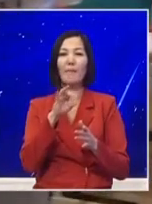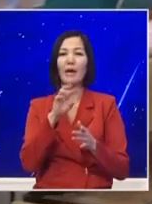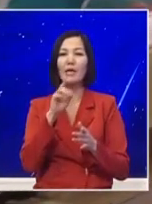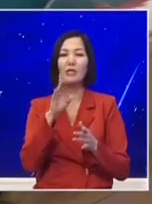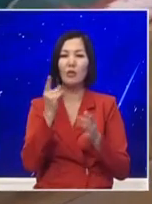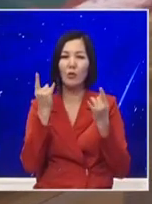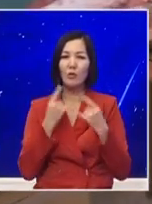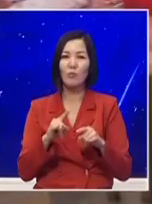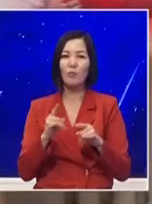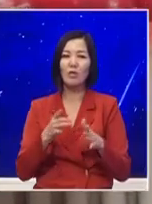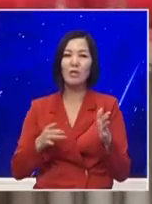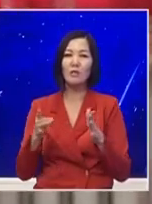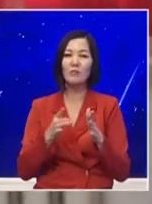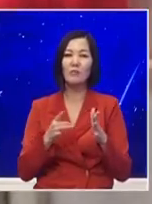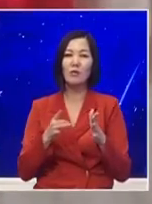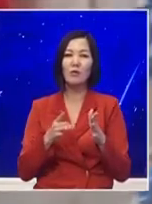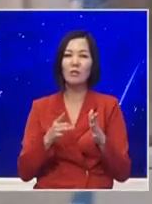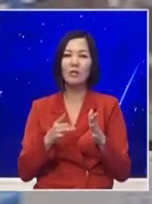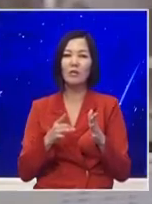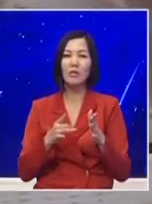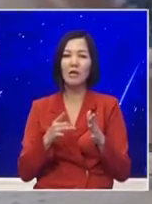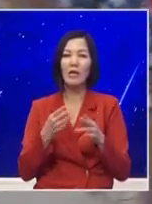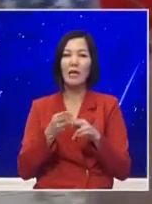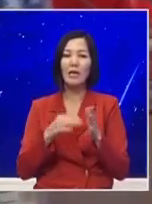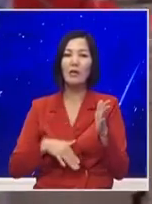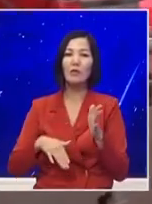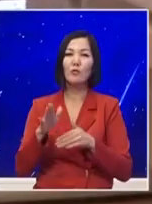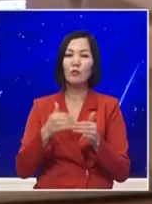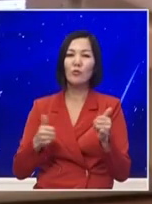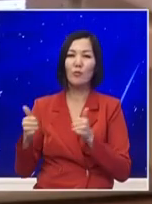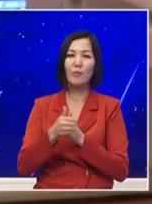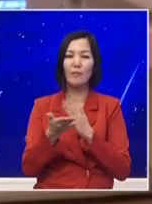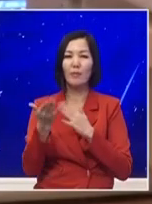көрсеткіші жағынан республика бойынша соңғы 3 жыл бойы көш басында тұр. Мәселен, былтыр